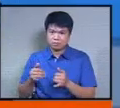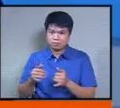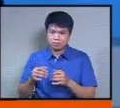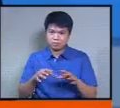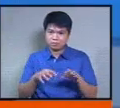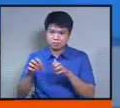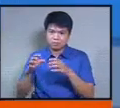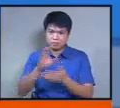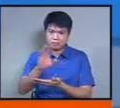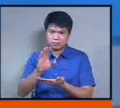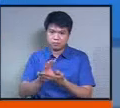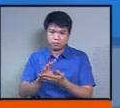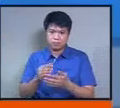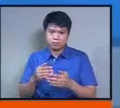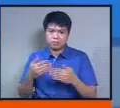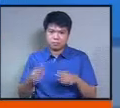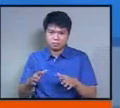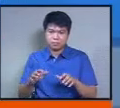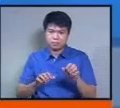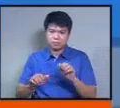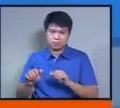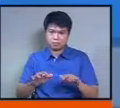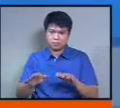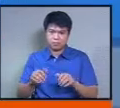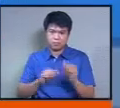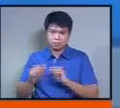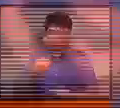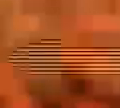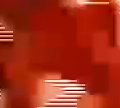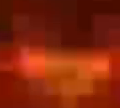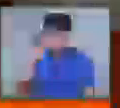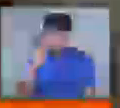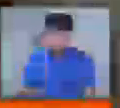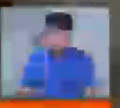center kasunod ng lindol. Umaaksyon si Jem Avancenia.